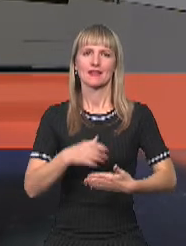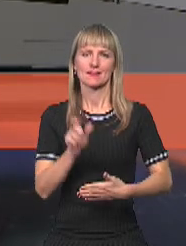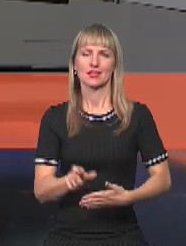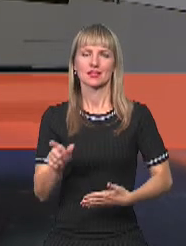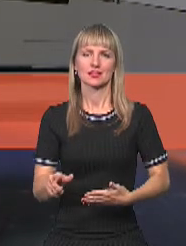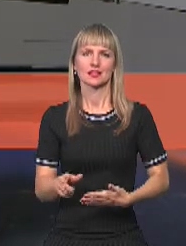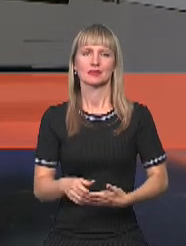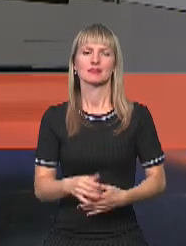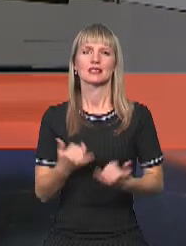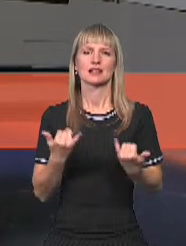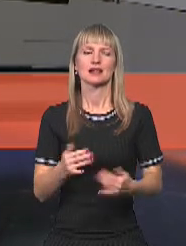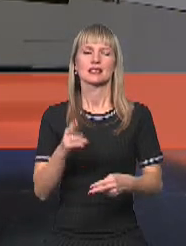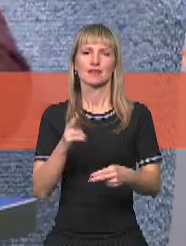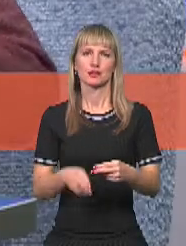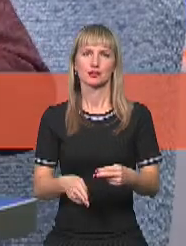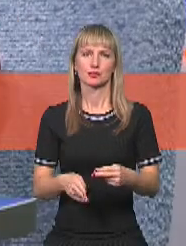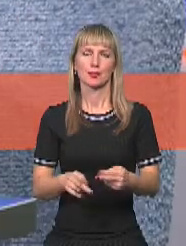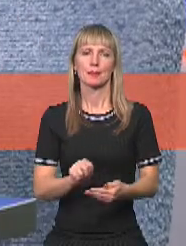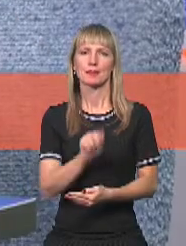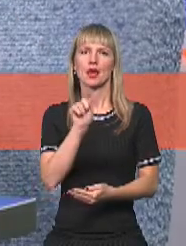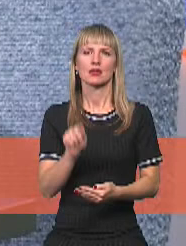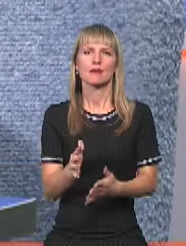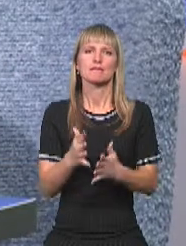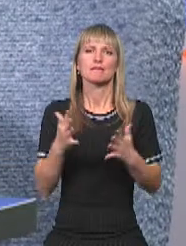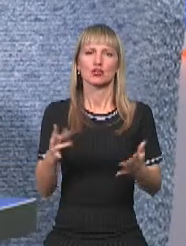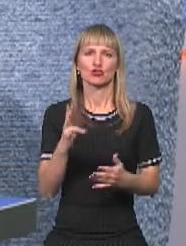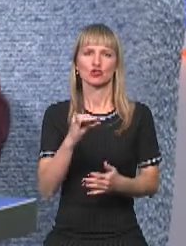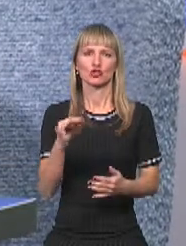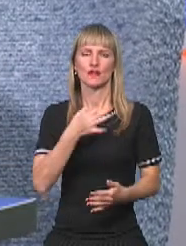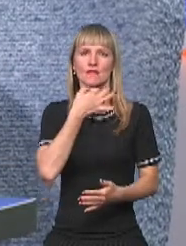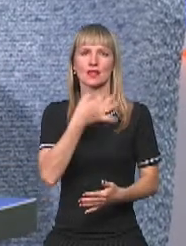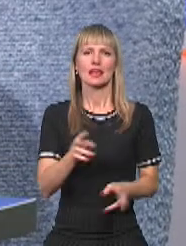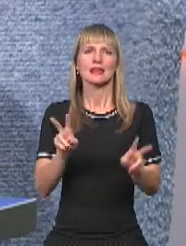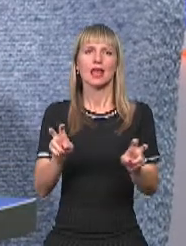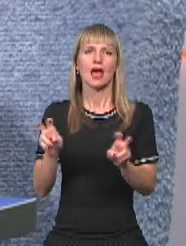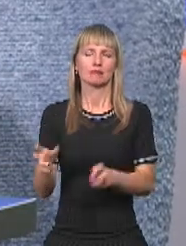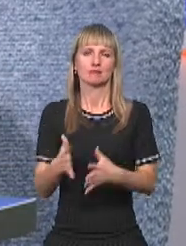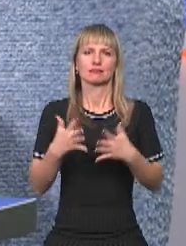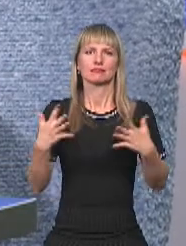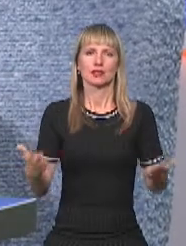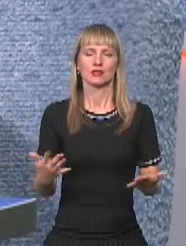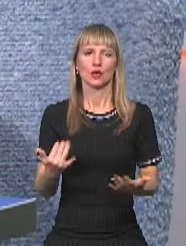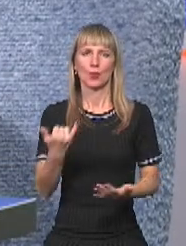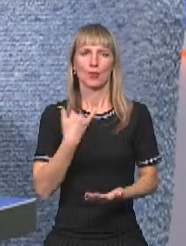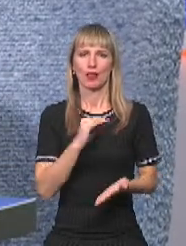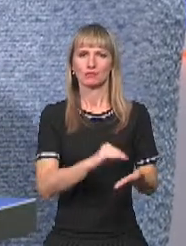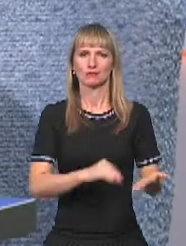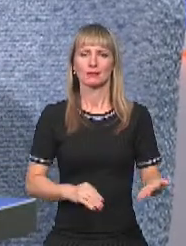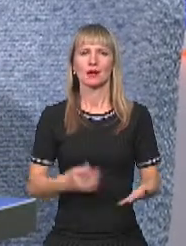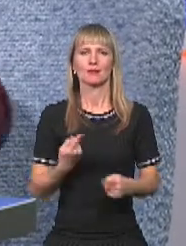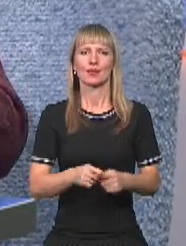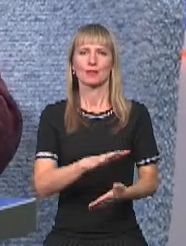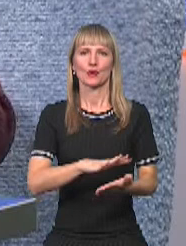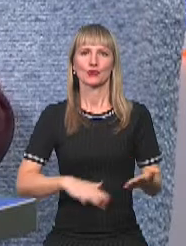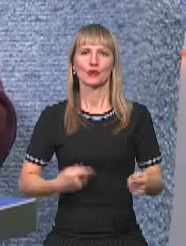кліматичний активізм. Зараз завершуємо. Питань ще більше, чим відповідей. Тем ще більше у нас намітилося. Тому продовжуємо.